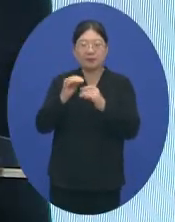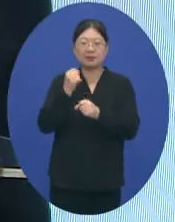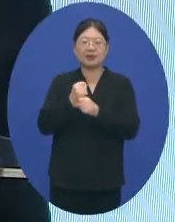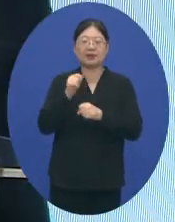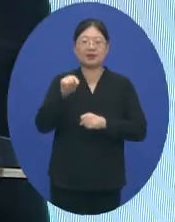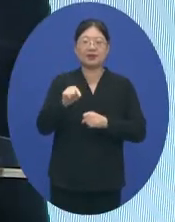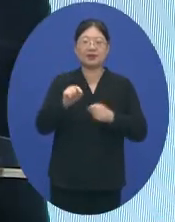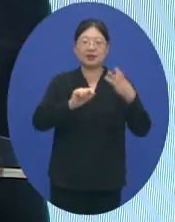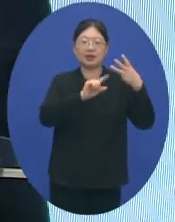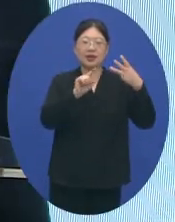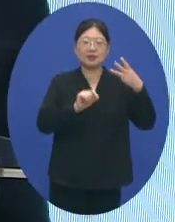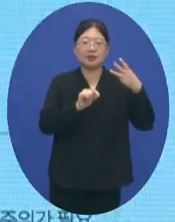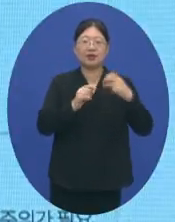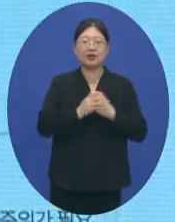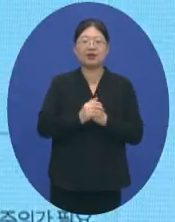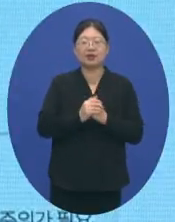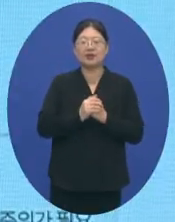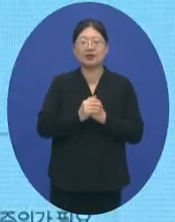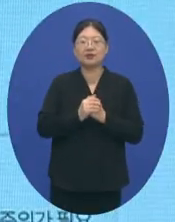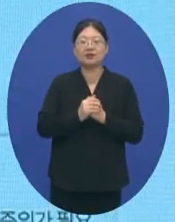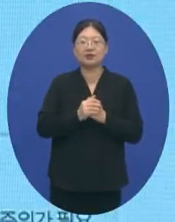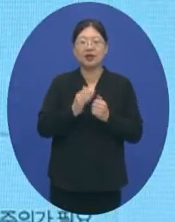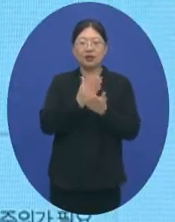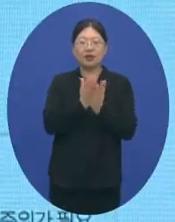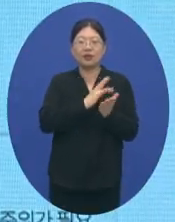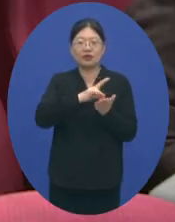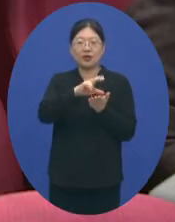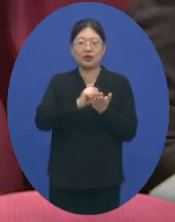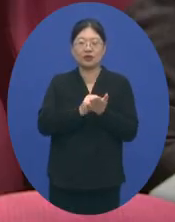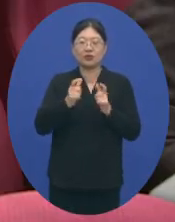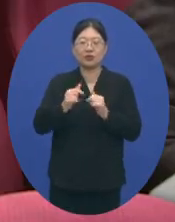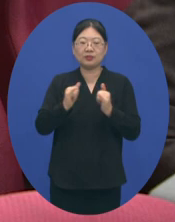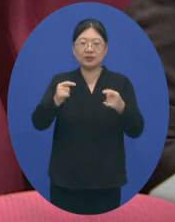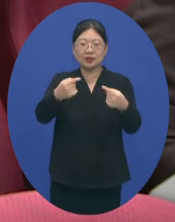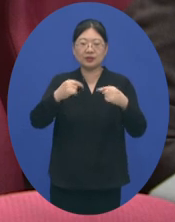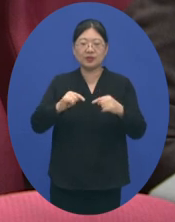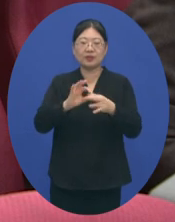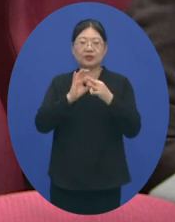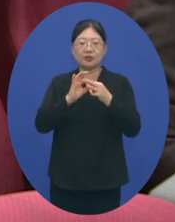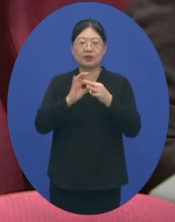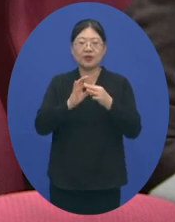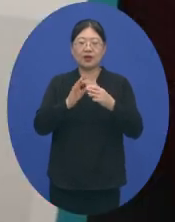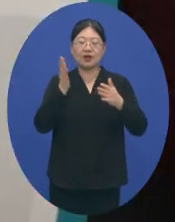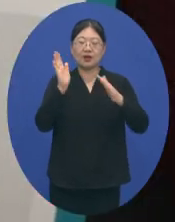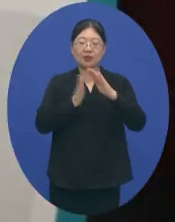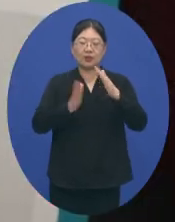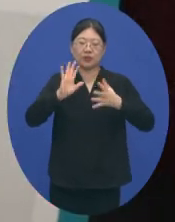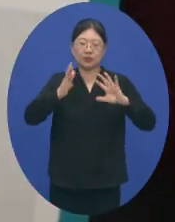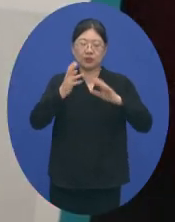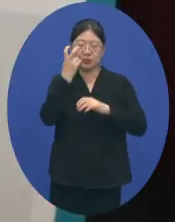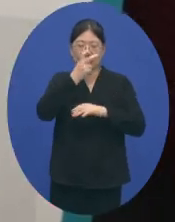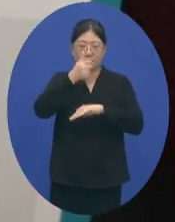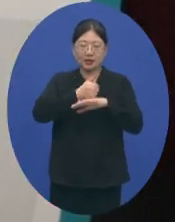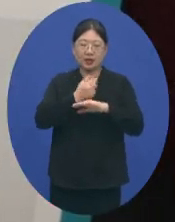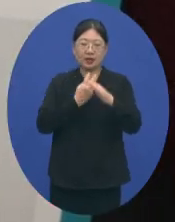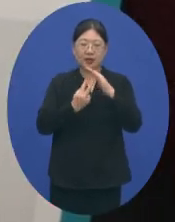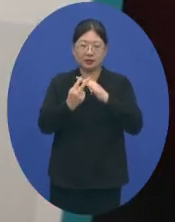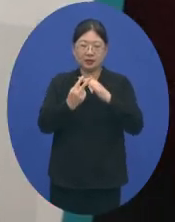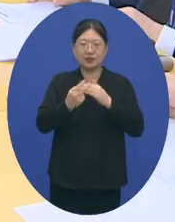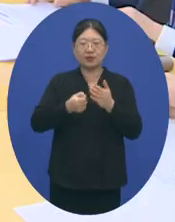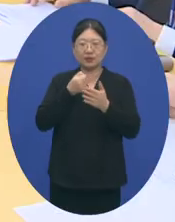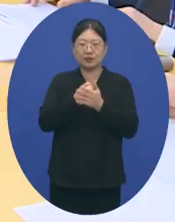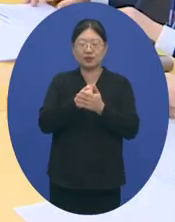먼저 3월엔 특자도 미래상과 과제를 주제로 도민 설명회를 열어 도민 참여 공론조사 결과를 공유, 비전 수립 시작을